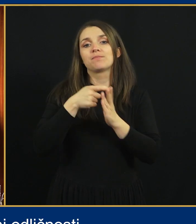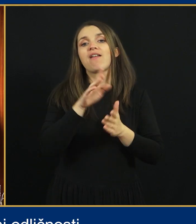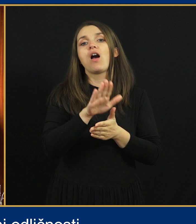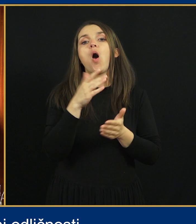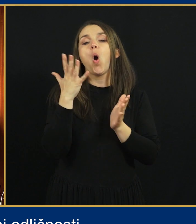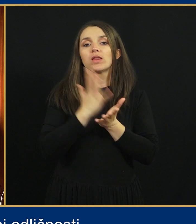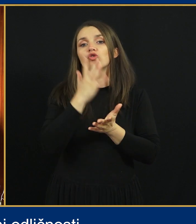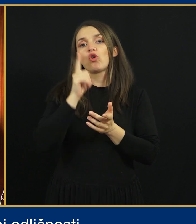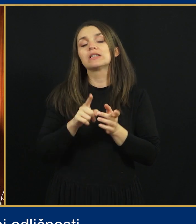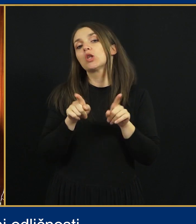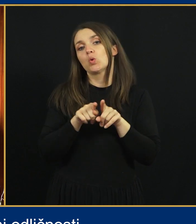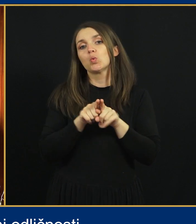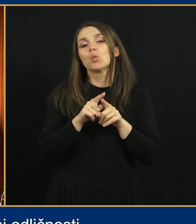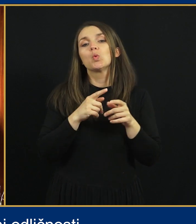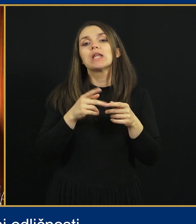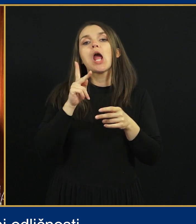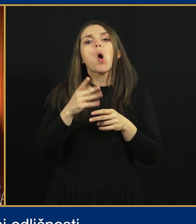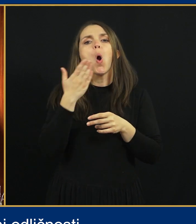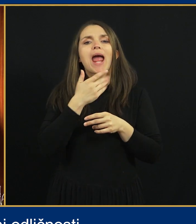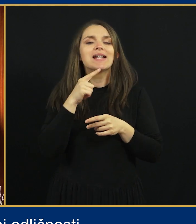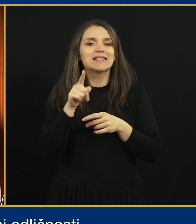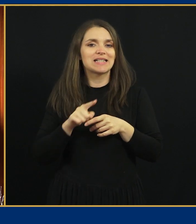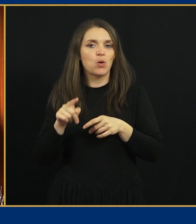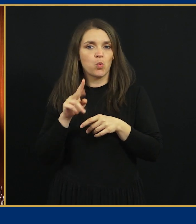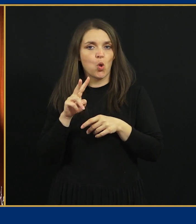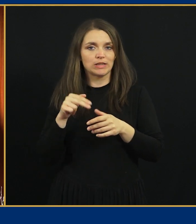njeni odličnosti in seveda tudi kohezivnosti.